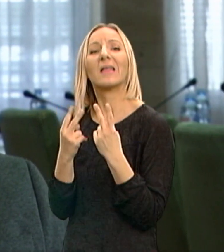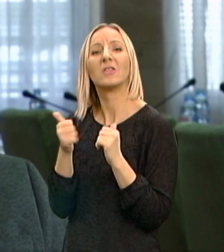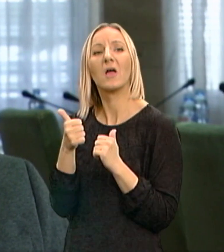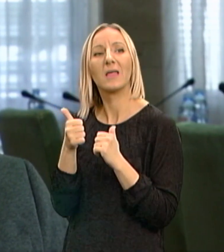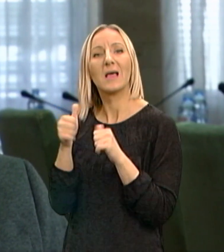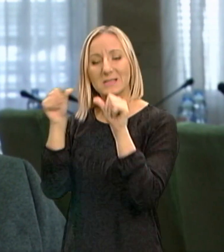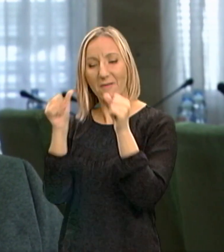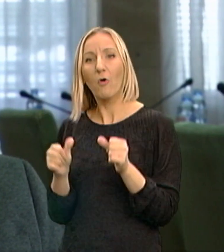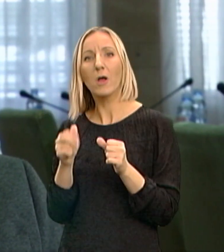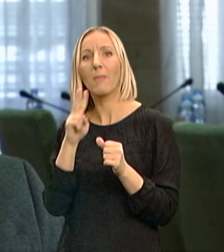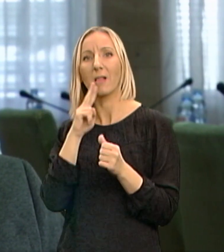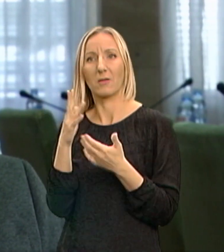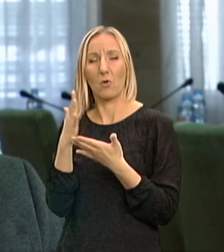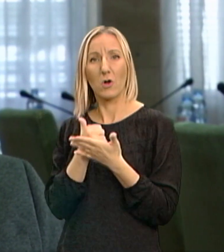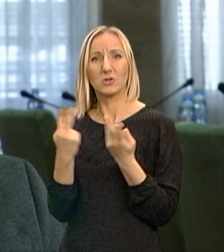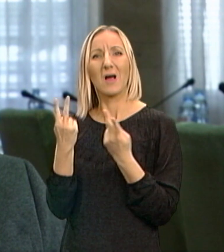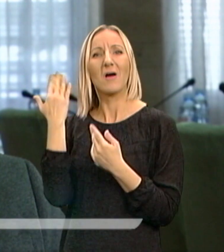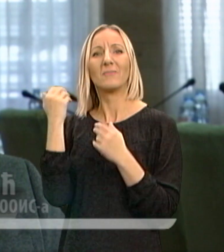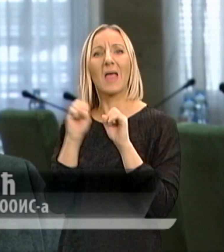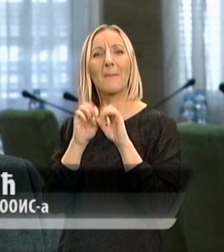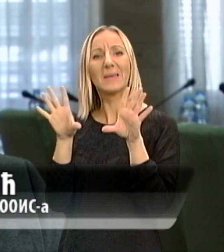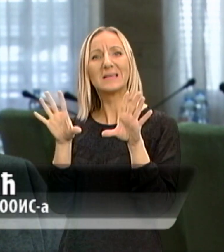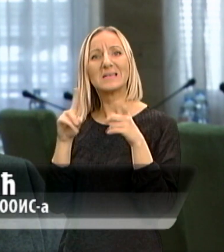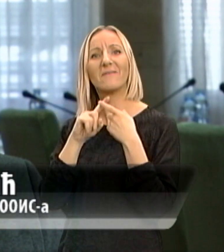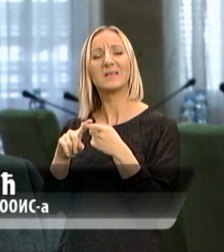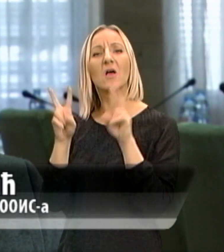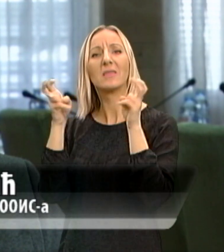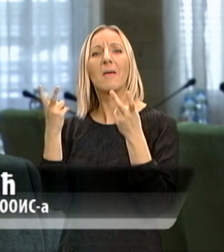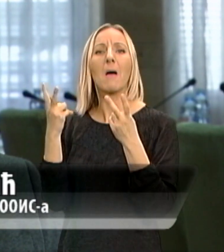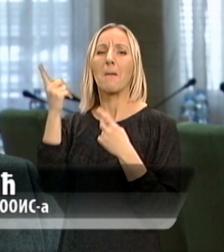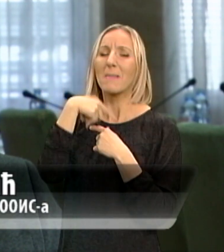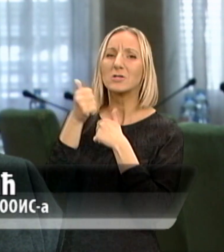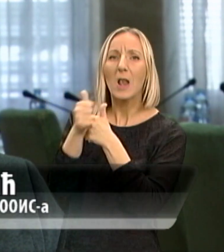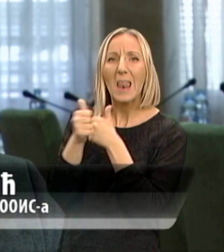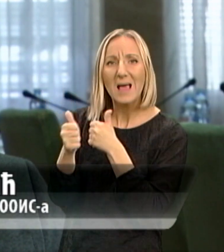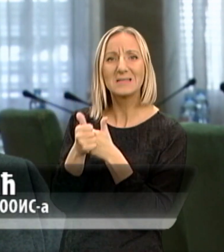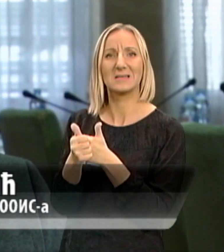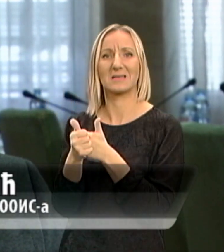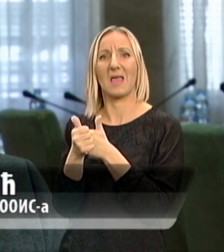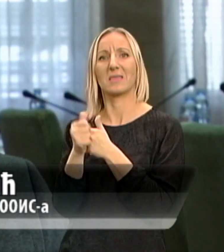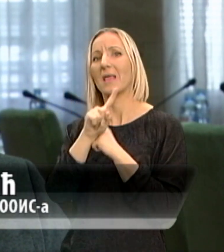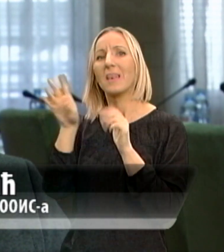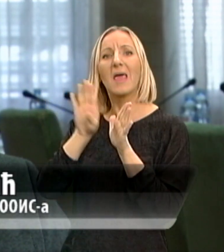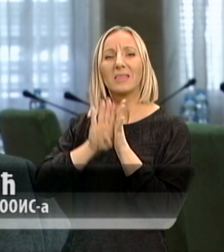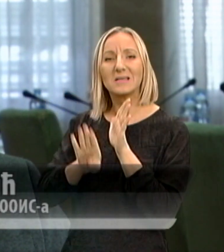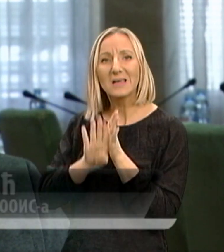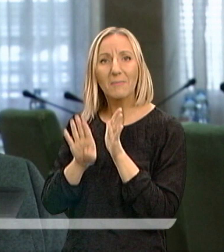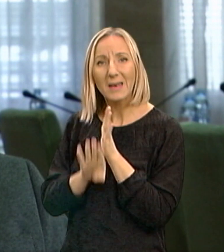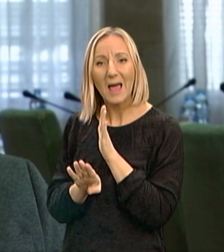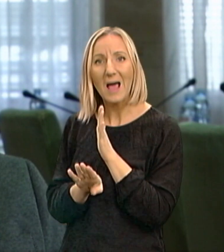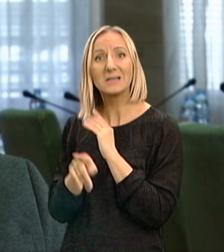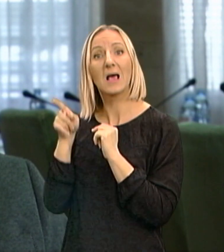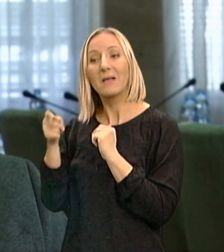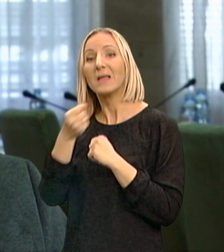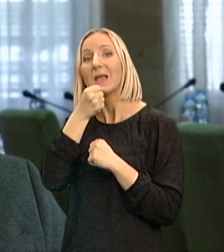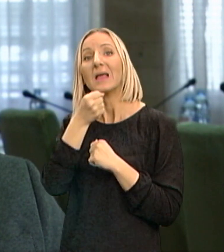u nekim emisijama, poput one emisije kada su se bavili temom kao što su personalna asistencija ili nediskriminacija, kada uzimate izjave